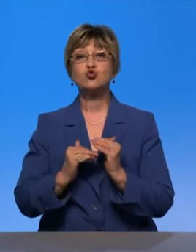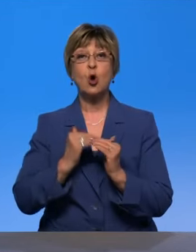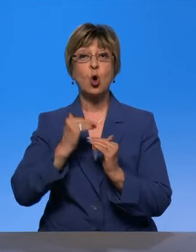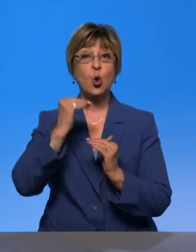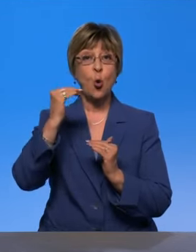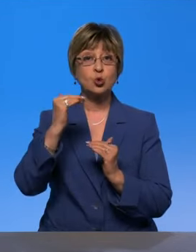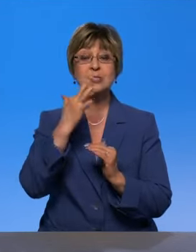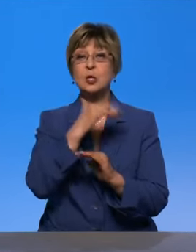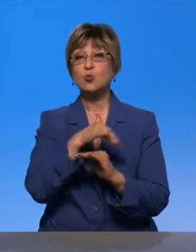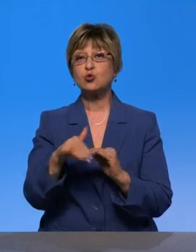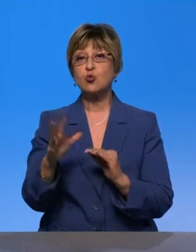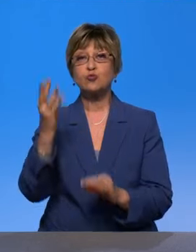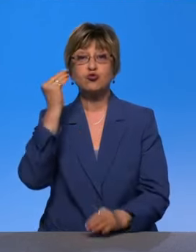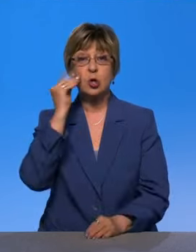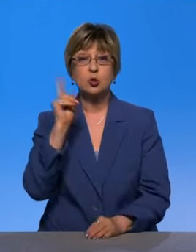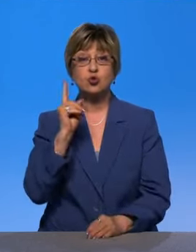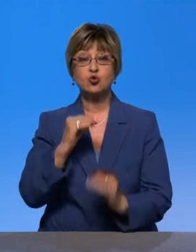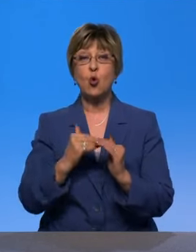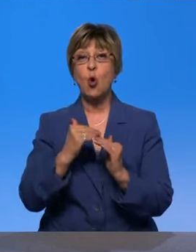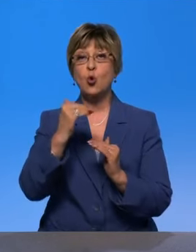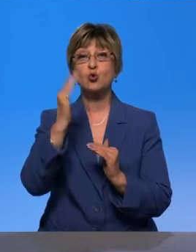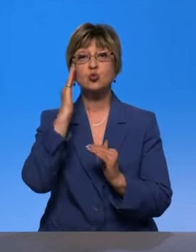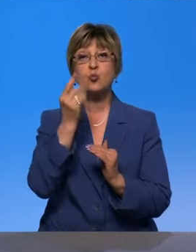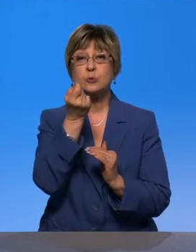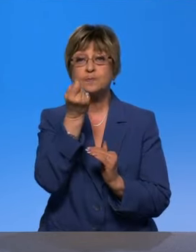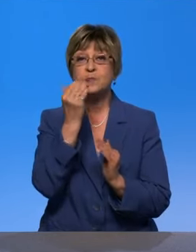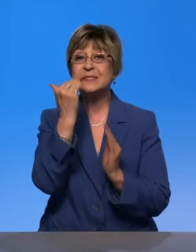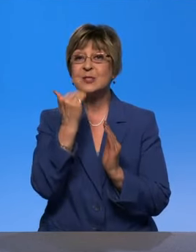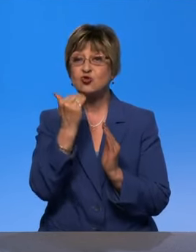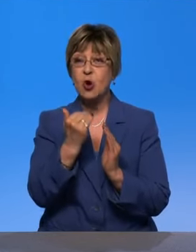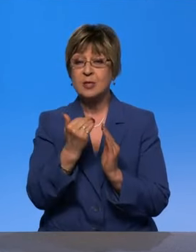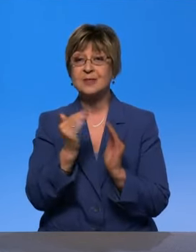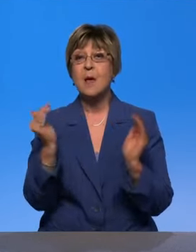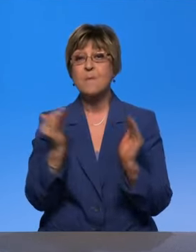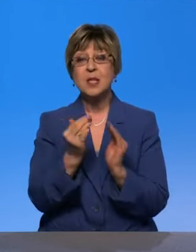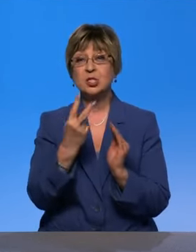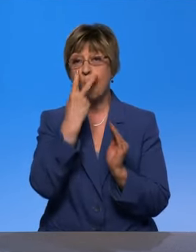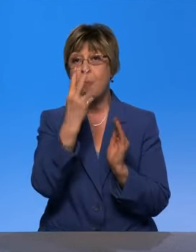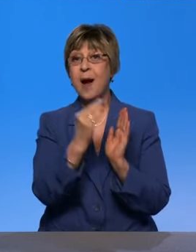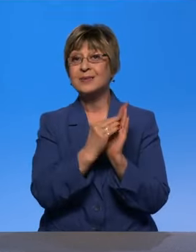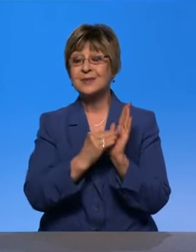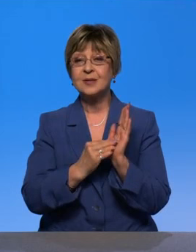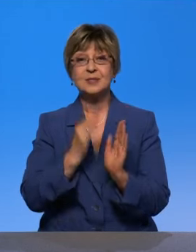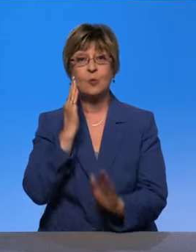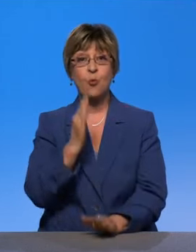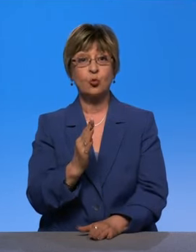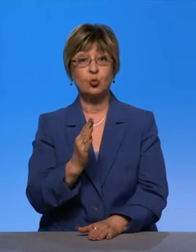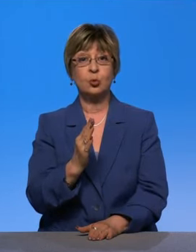за рубежом считают, что рост будет постепенно снижаться. Меньшие показатели будут. При том,